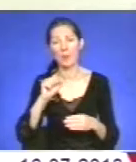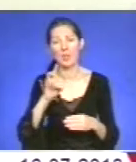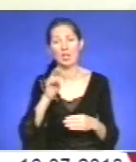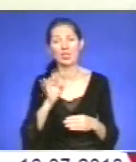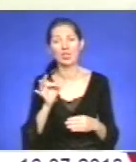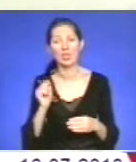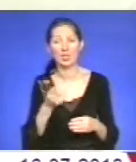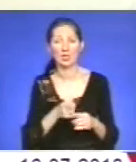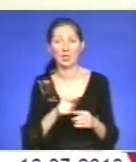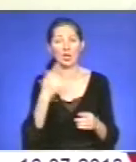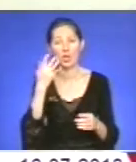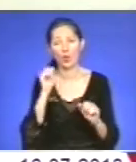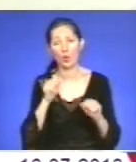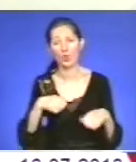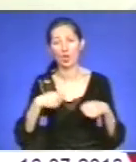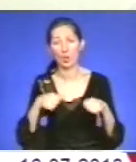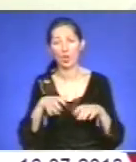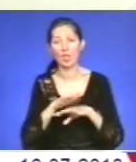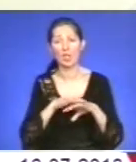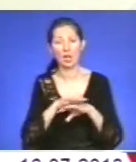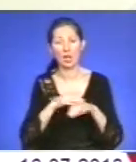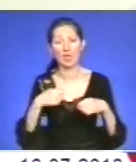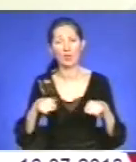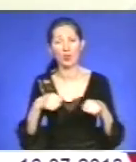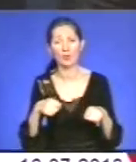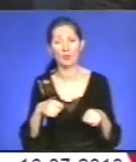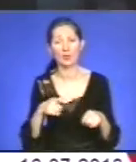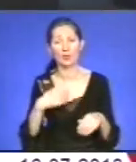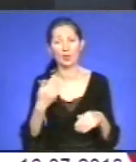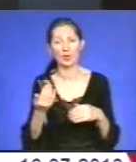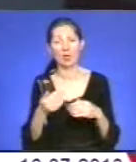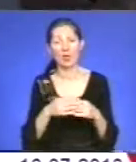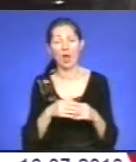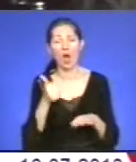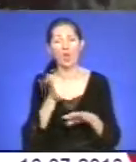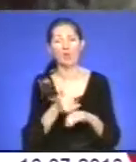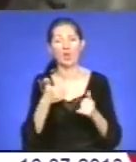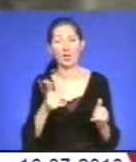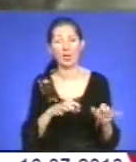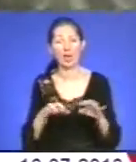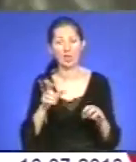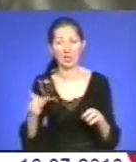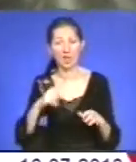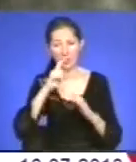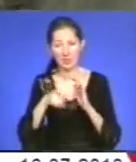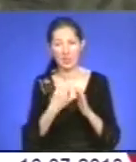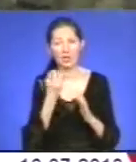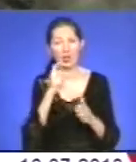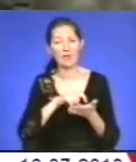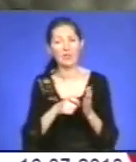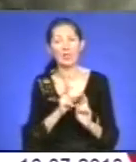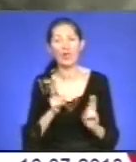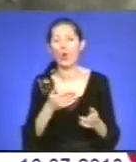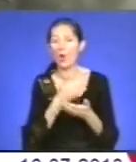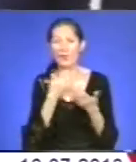можна після цього продати на ринку, скажімо так, з рук в руки. Головне для шахрая – дізнатися, коли у квартирі нікого